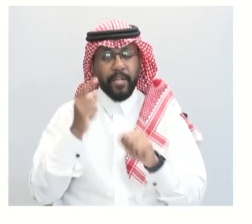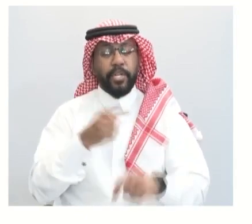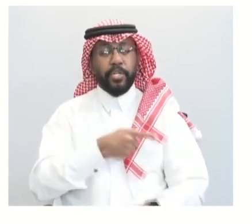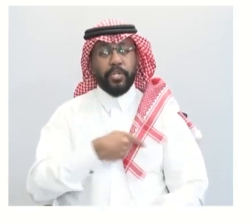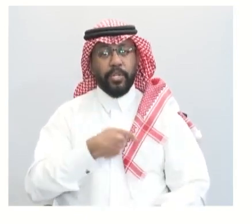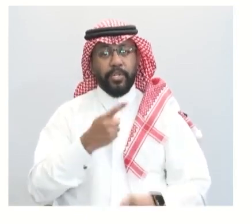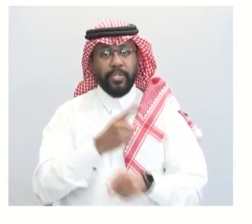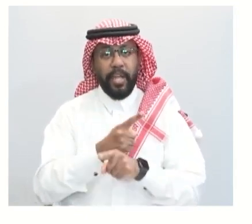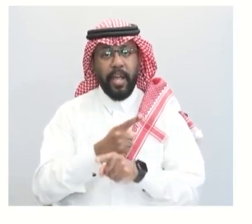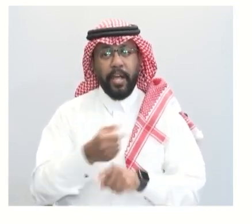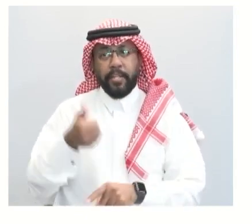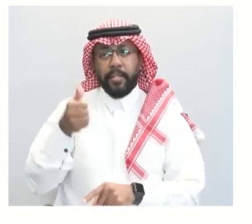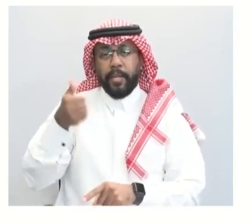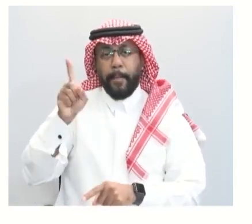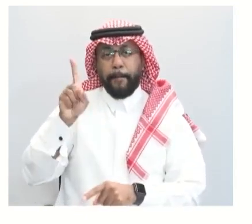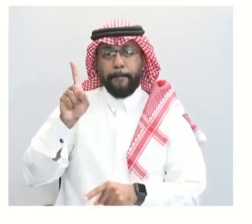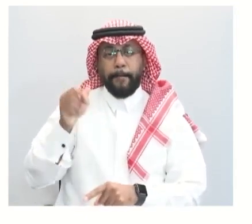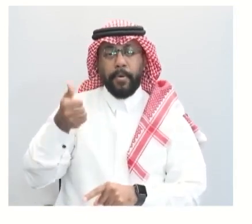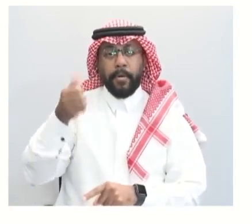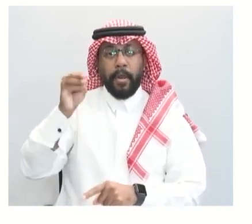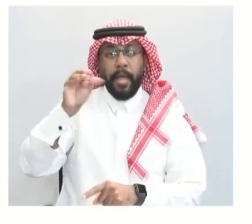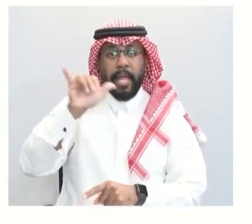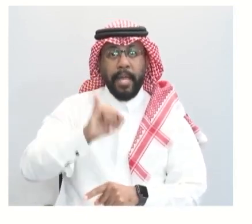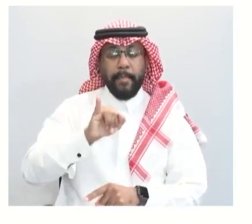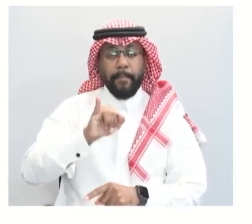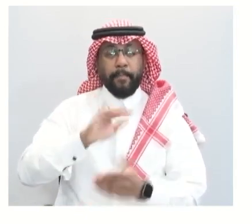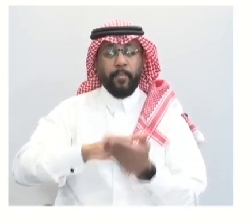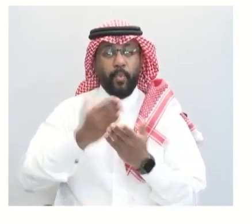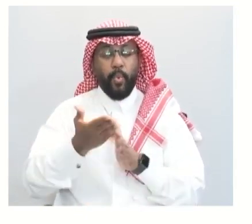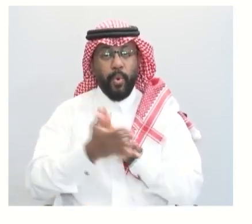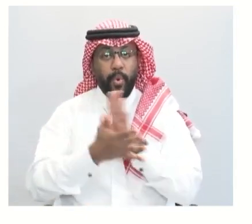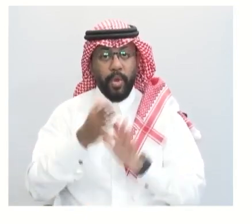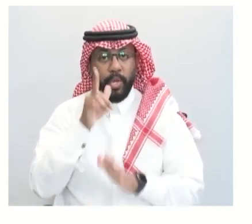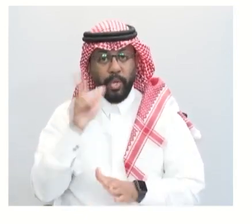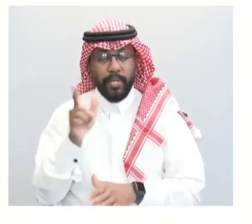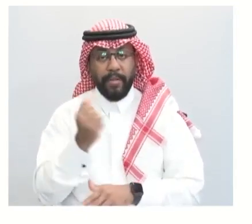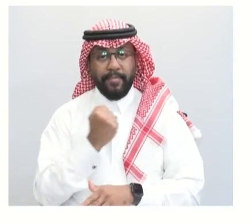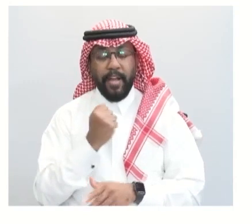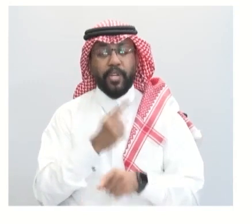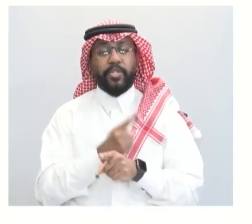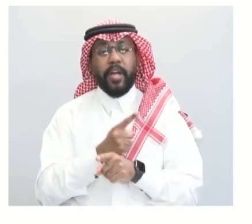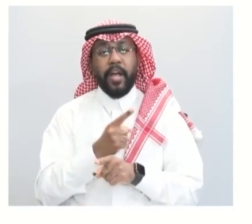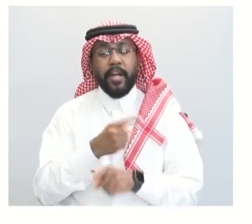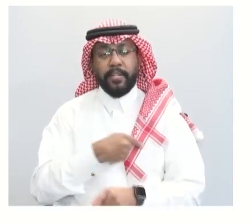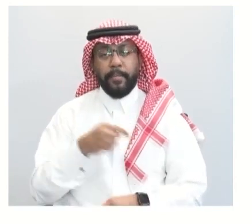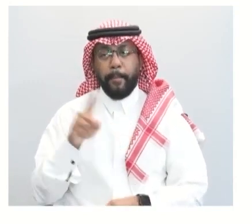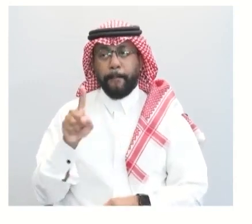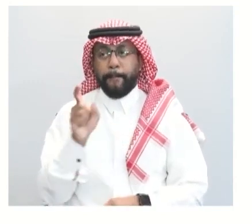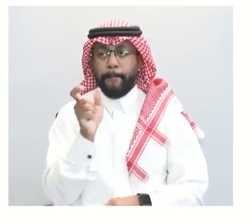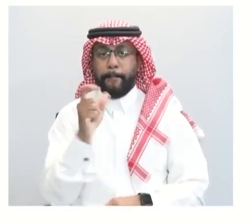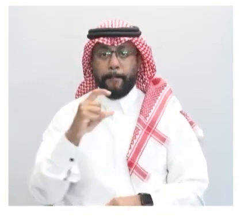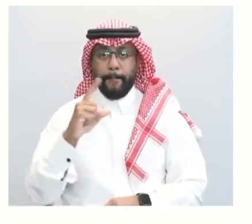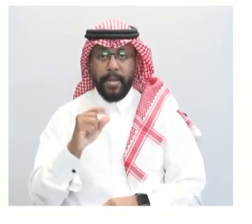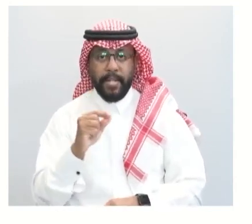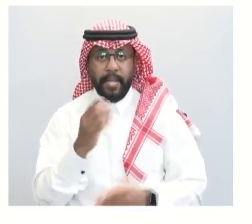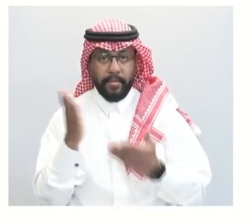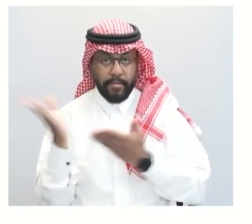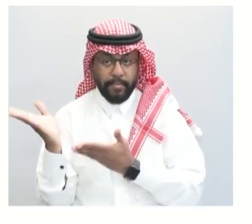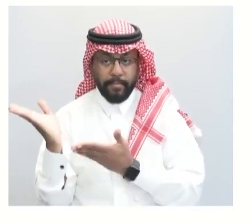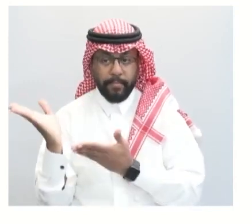العواجي ويرافقني فرقه الاشاره الاستاذ بندر الصالح درسنا لهذا اليوم وهو اختبار